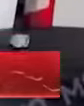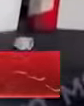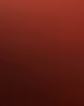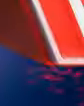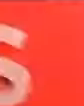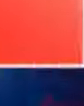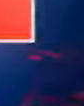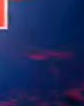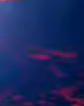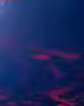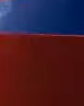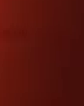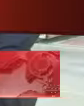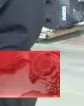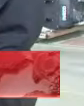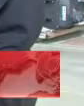маркетплейс?